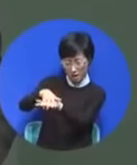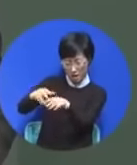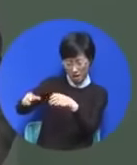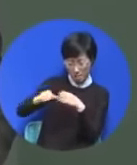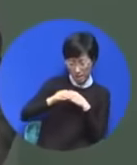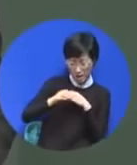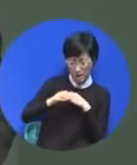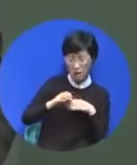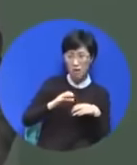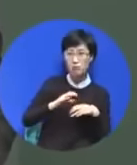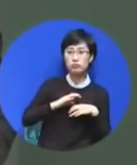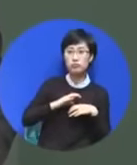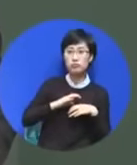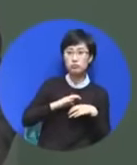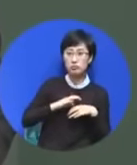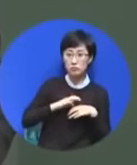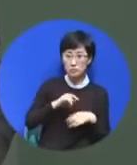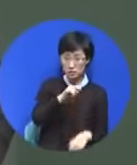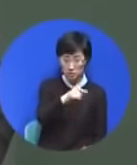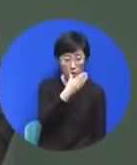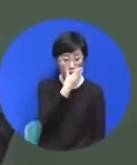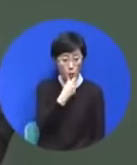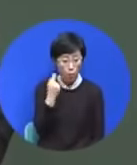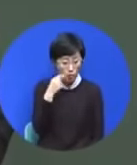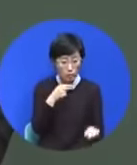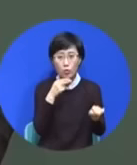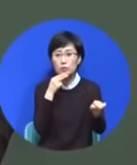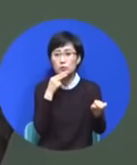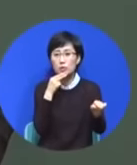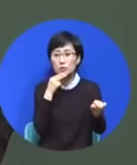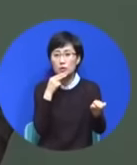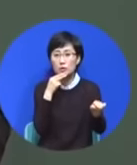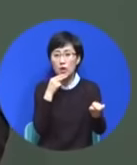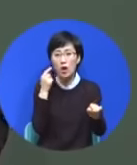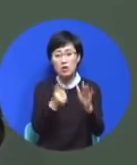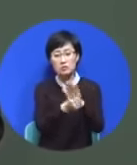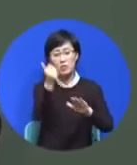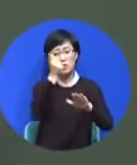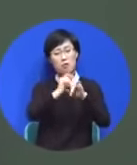겁니다 복음 없는 사람들은 성공하든 안 하든